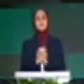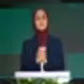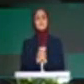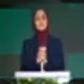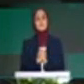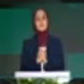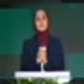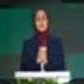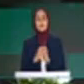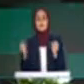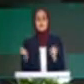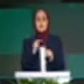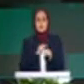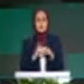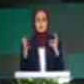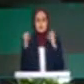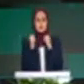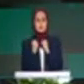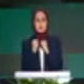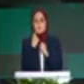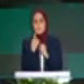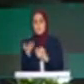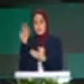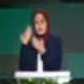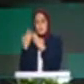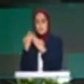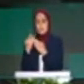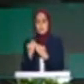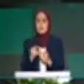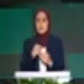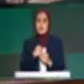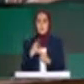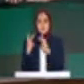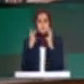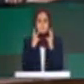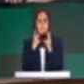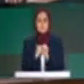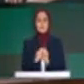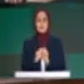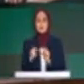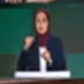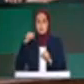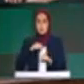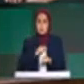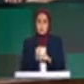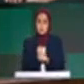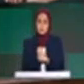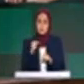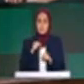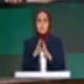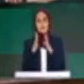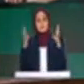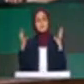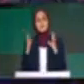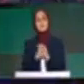مبادره فخامه الرئيس. أيوة. اهل رمضان كلنا تمام. واحد. كلنا واحد. لان هتنزل في المنافذ. الرئيس اهل رمضان كلنا